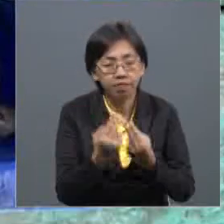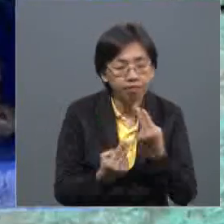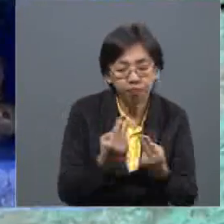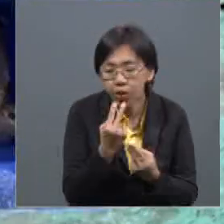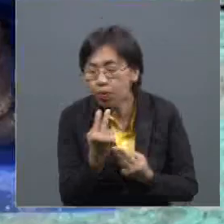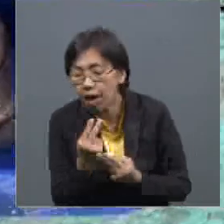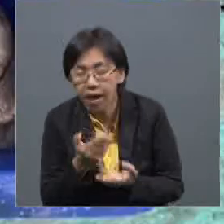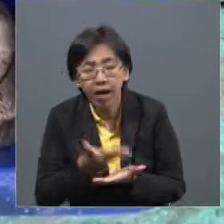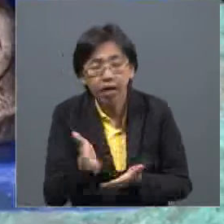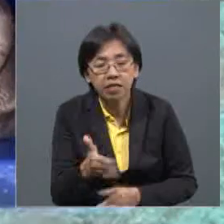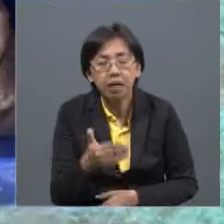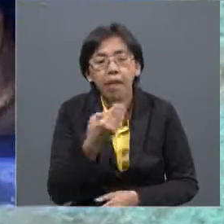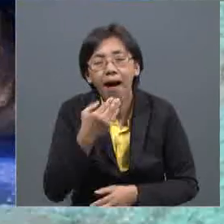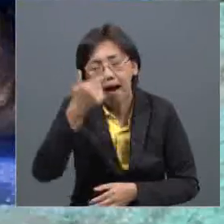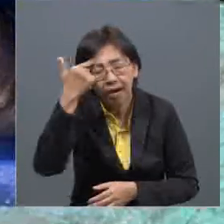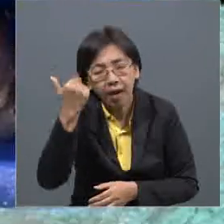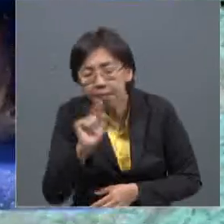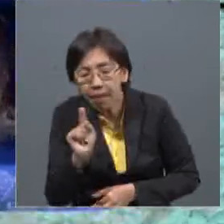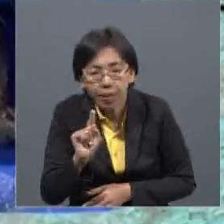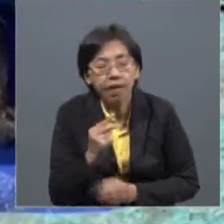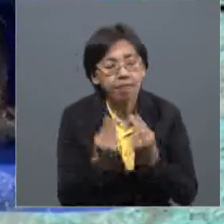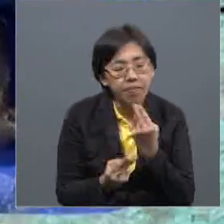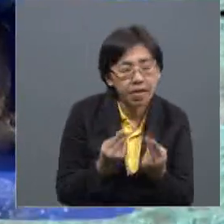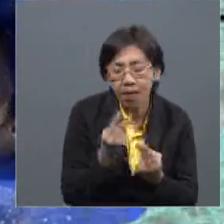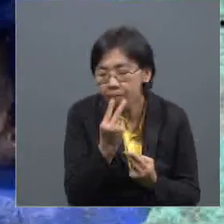จุดรับซื้อปลาหมอคางดำอีกด้วย